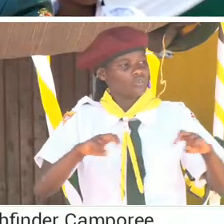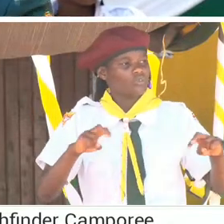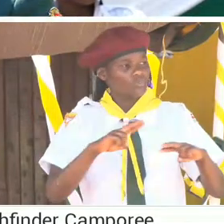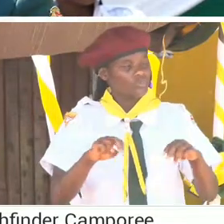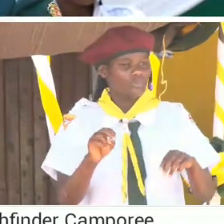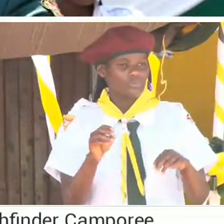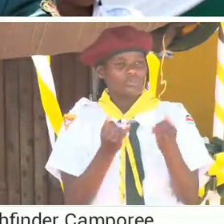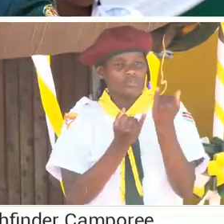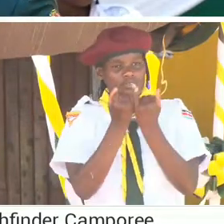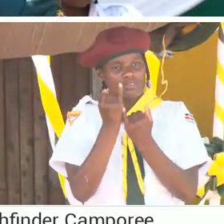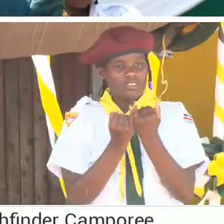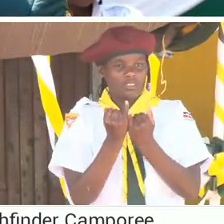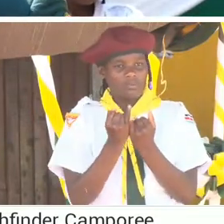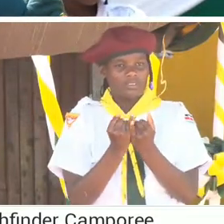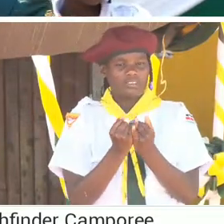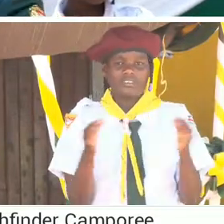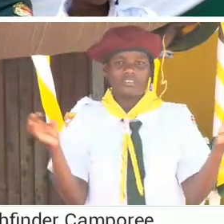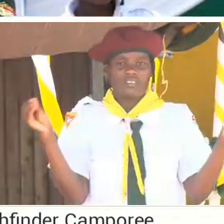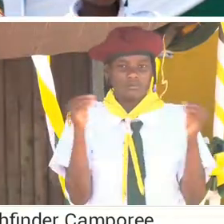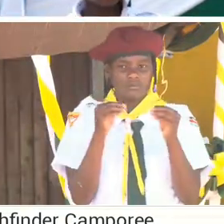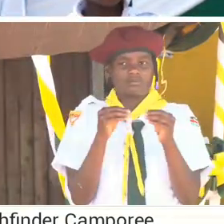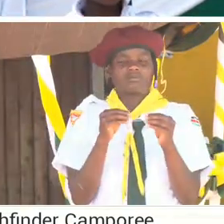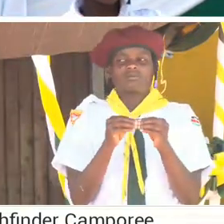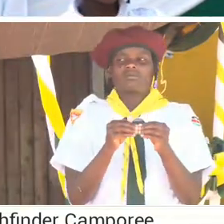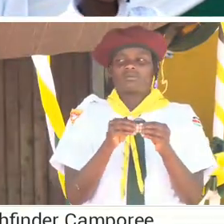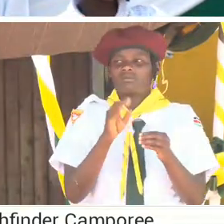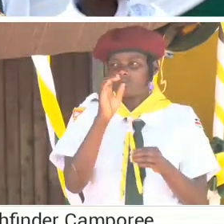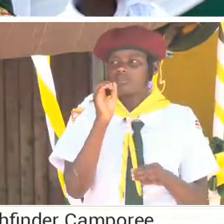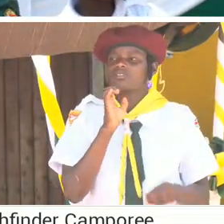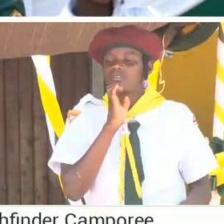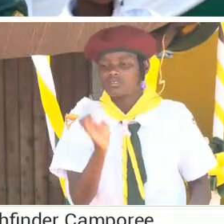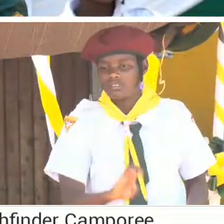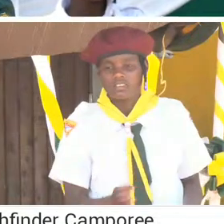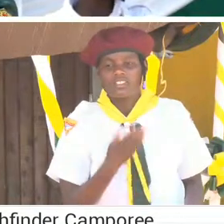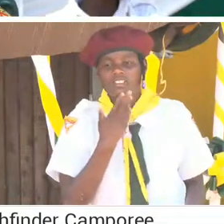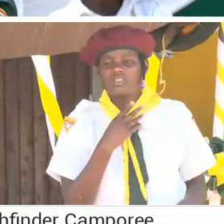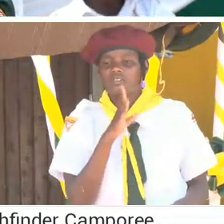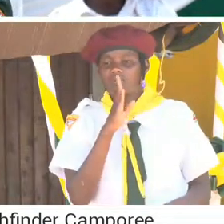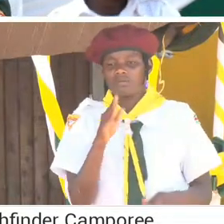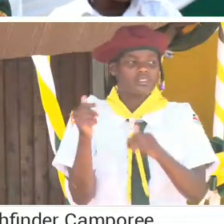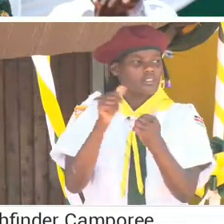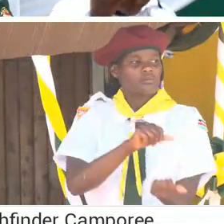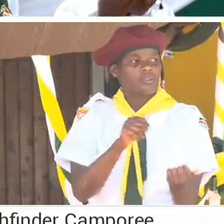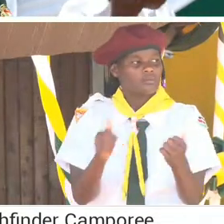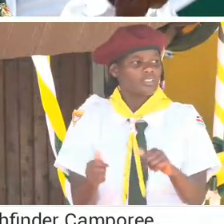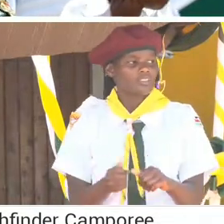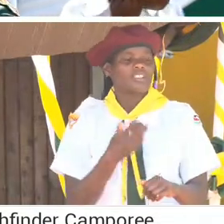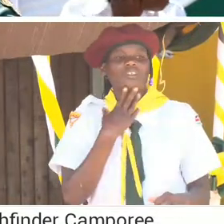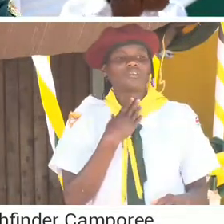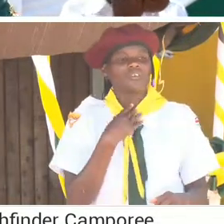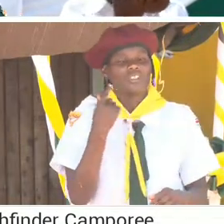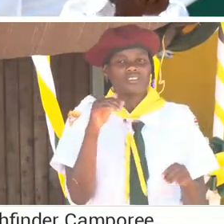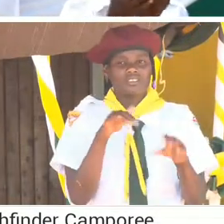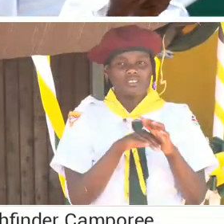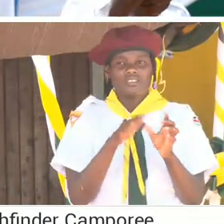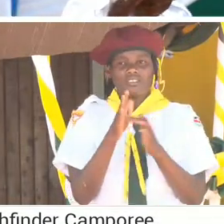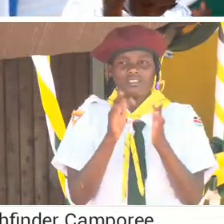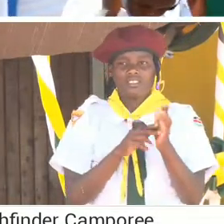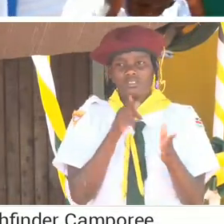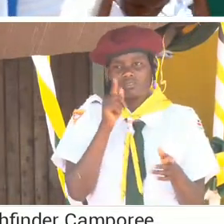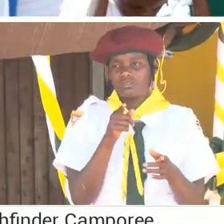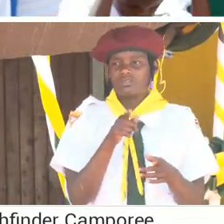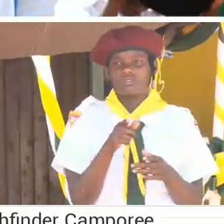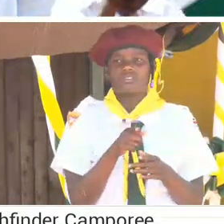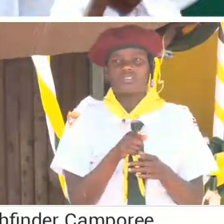Nenda kutana na kiongozi wa kanisa pale, mwambie nataka kubatizwa. Ninamtaka huyu Yesu. Ninamtaka huyu Yesu ambaye